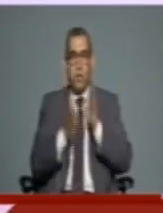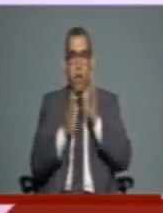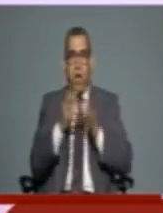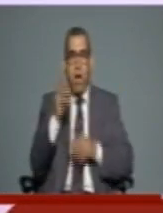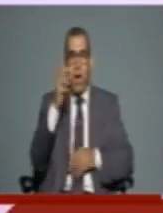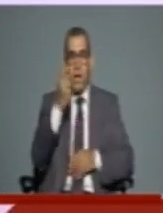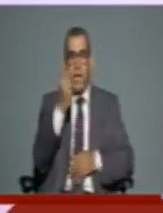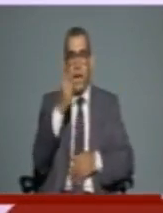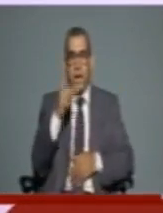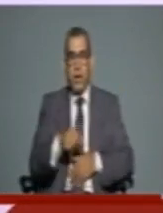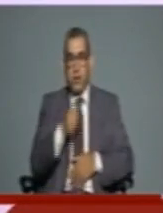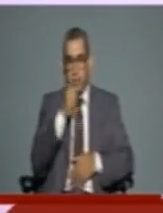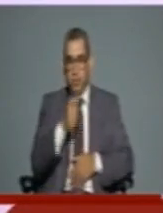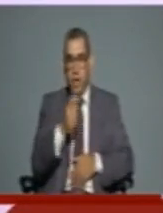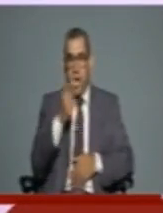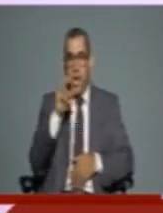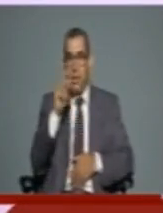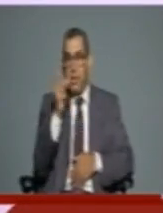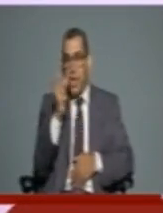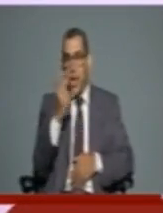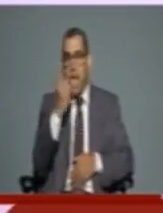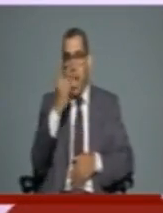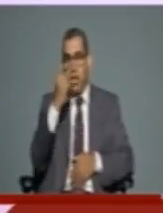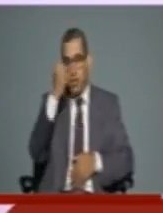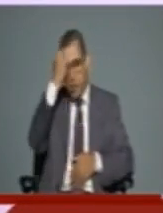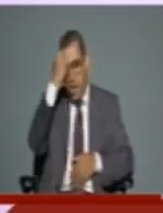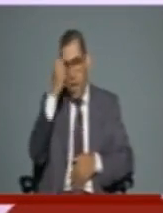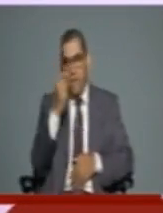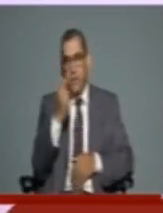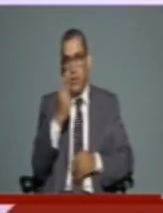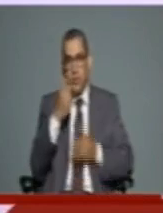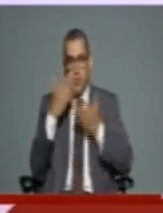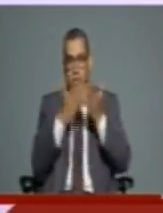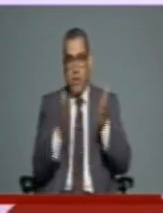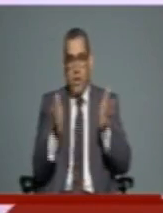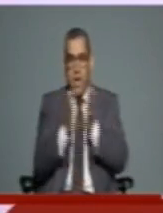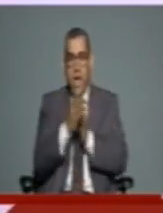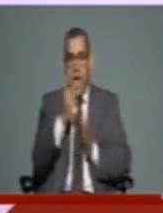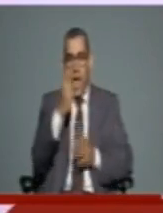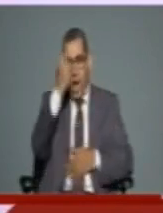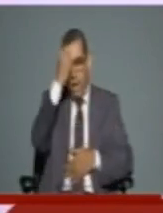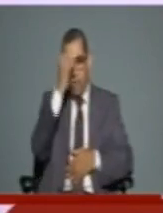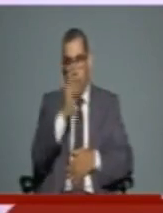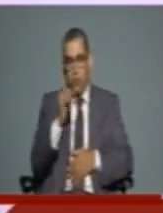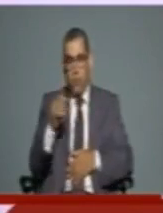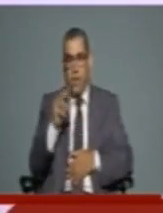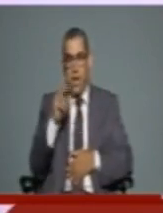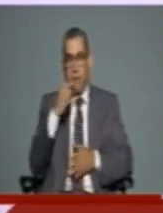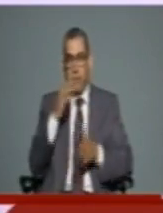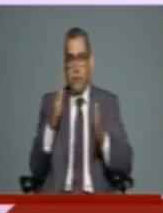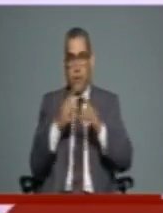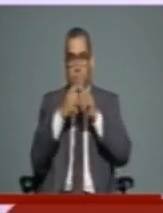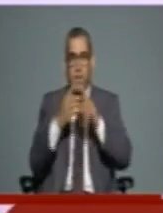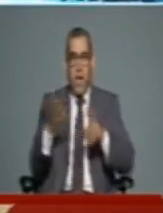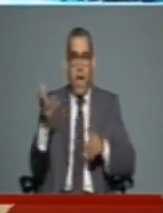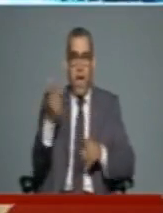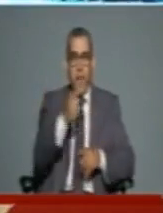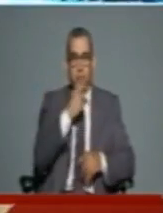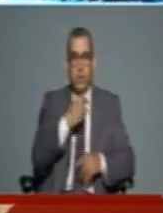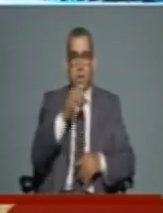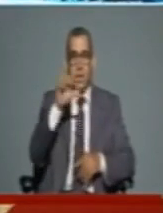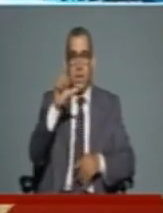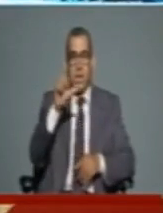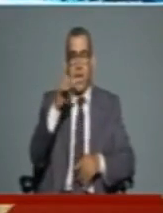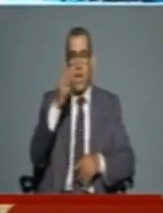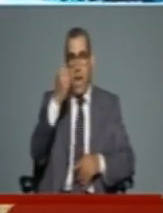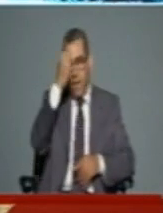10 مليار جنيه. الطن ب10,000 جنيه اشتريناه ب1,500 جنيه الأردب، مضروبة في كده تطلع